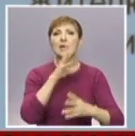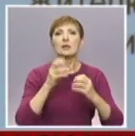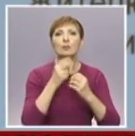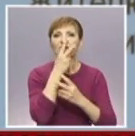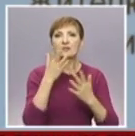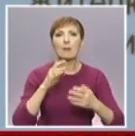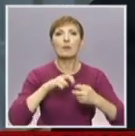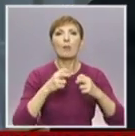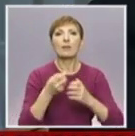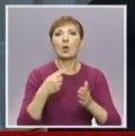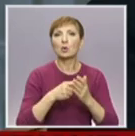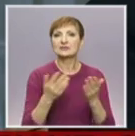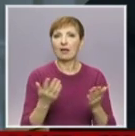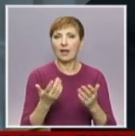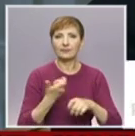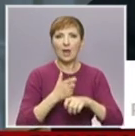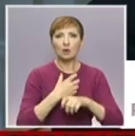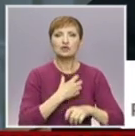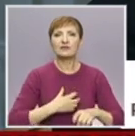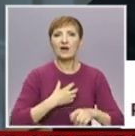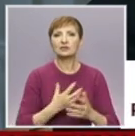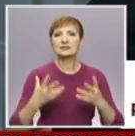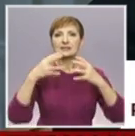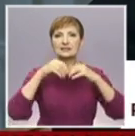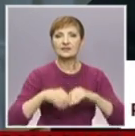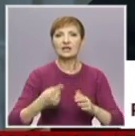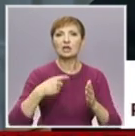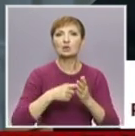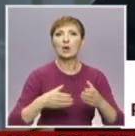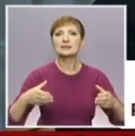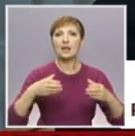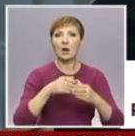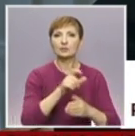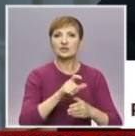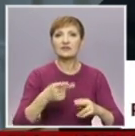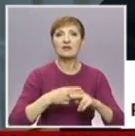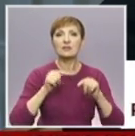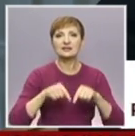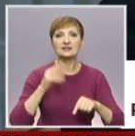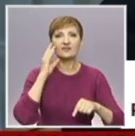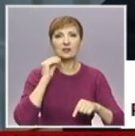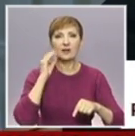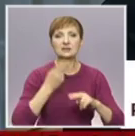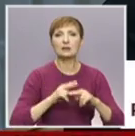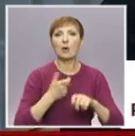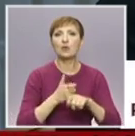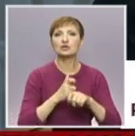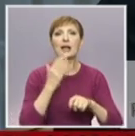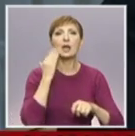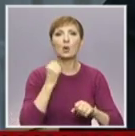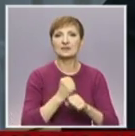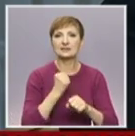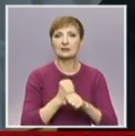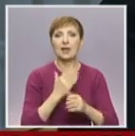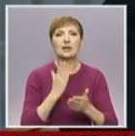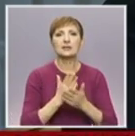проблем города. Очень важно сконсолидировать городское сообщество. И именно в Алмате это практически очень легко сделать, потому что